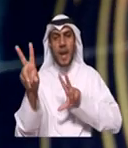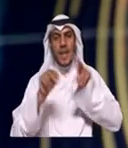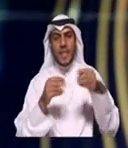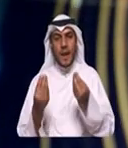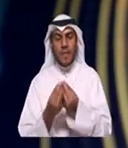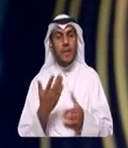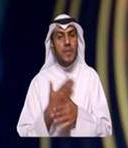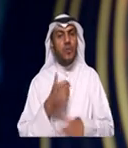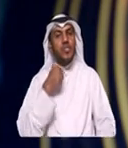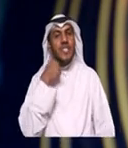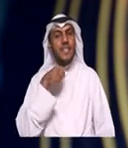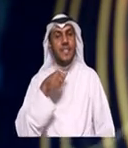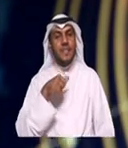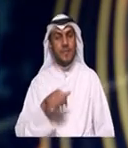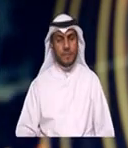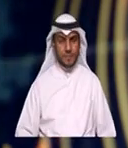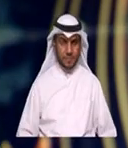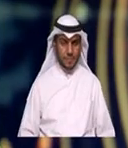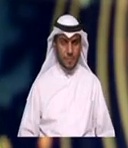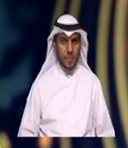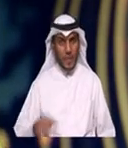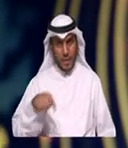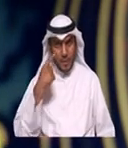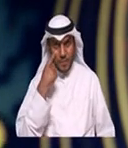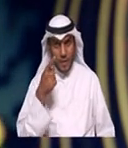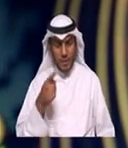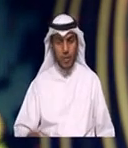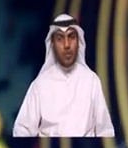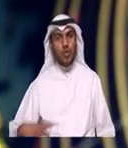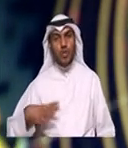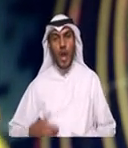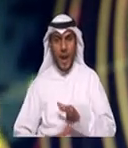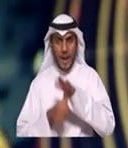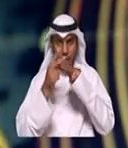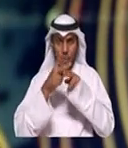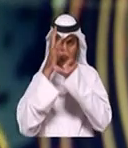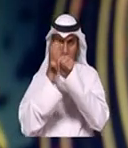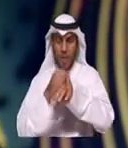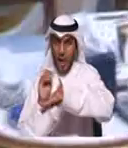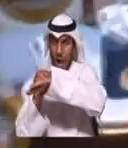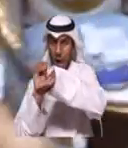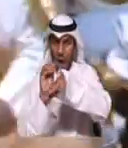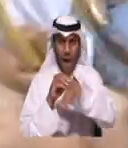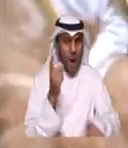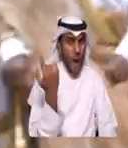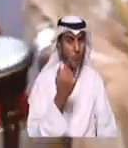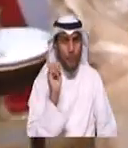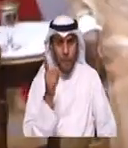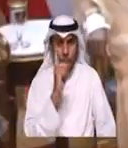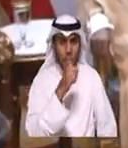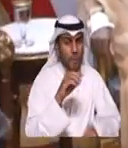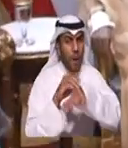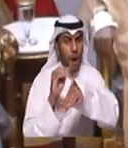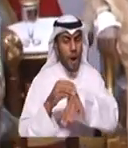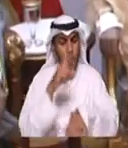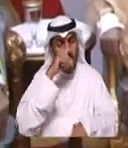تشكيل مجلس الإدارة الجديد. وقد زودهم سموه حفظه الله بتوجيهاته السامية لبذل المزيد من